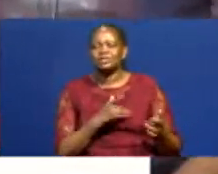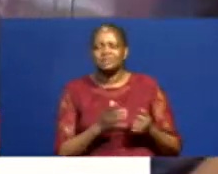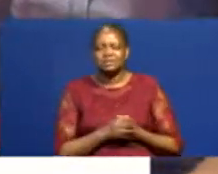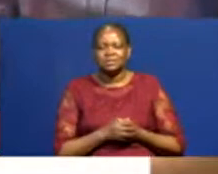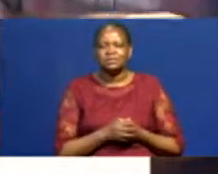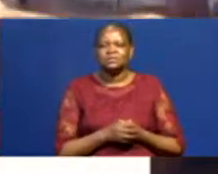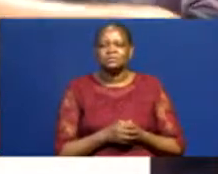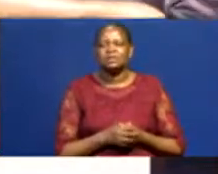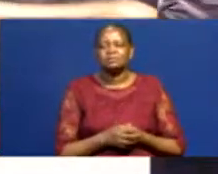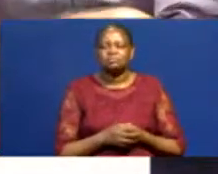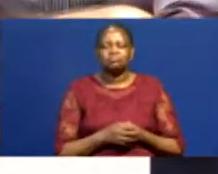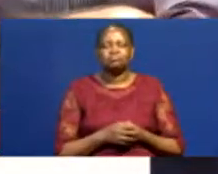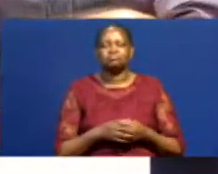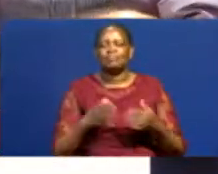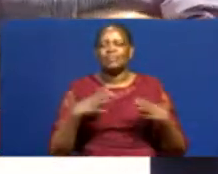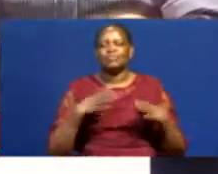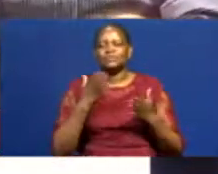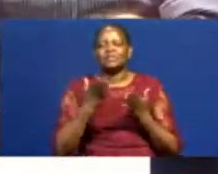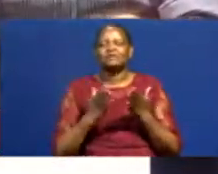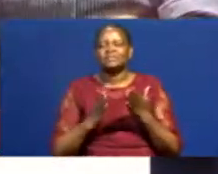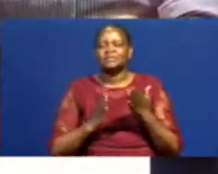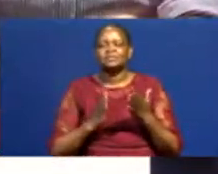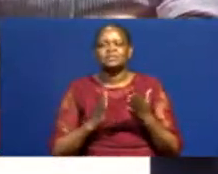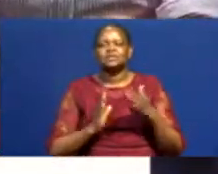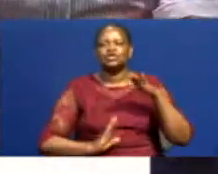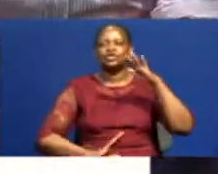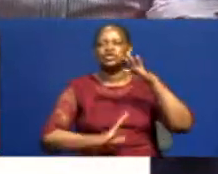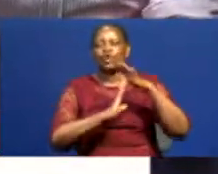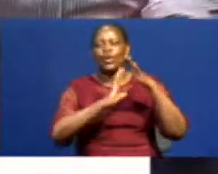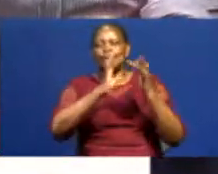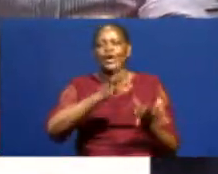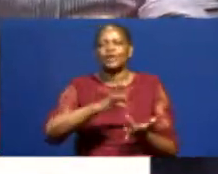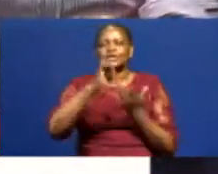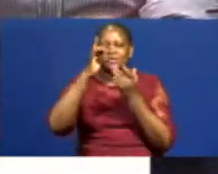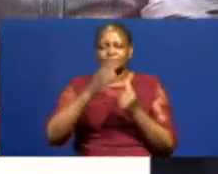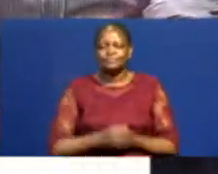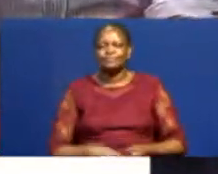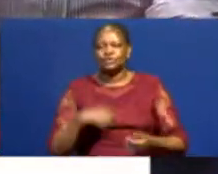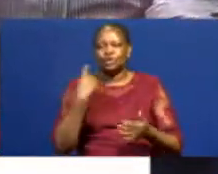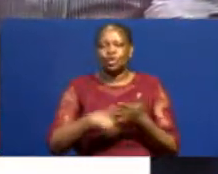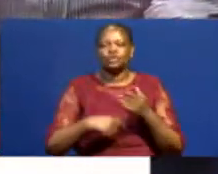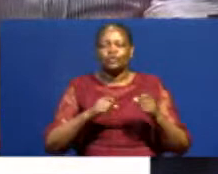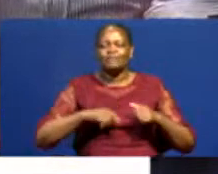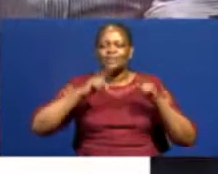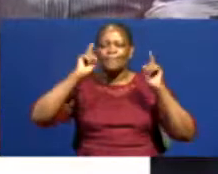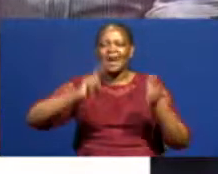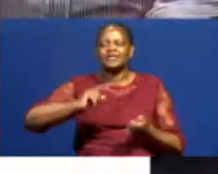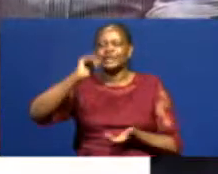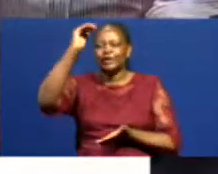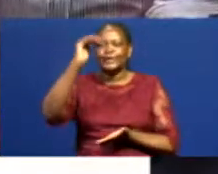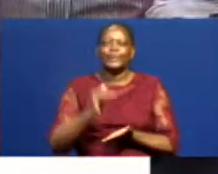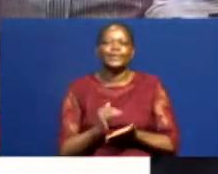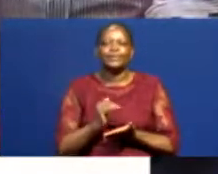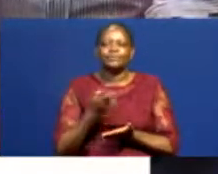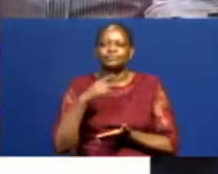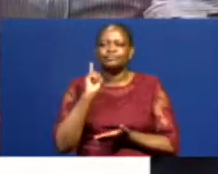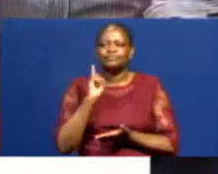mambo ya huduma ya wananchi juu kabisa. Gharama ya maisha mpaka irudi chini.